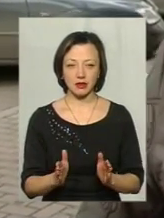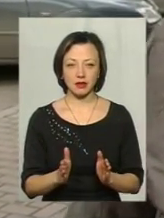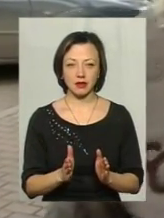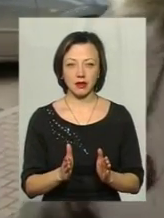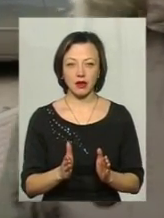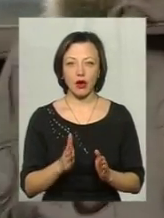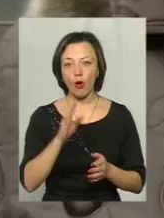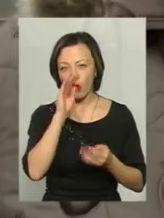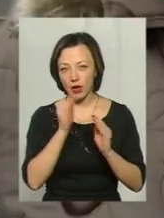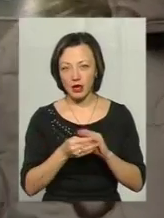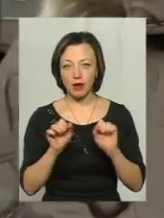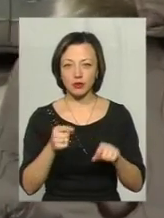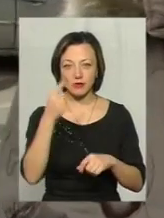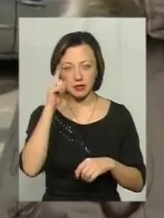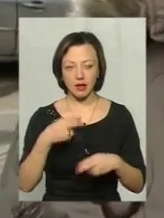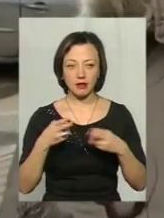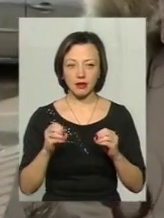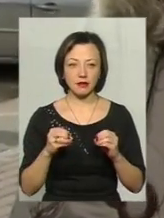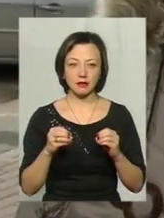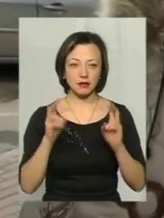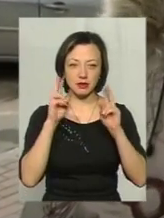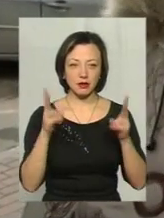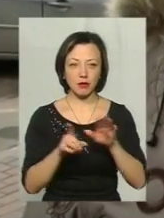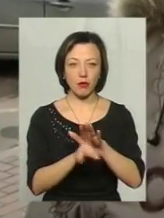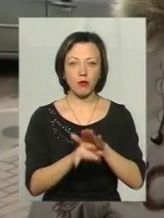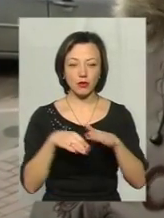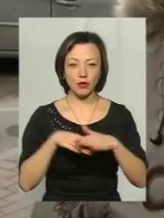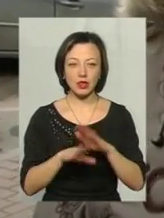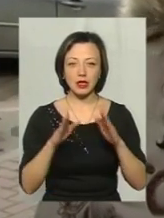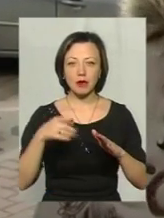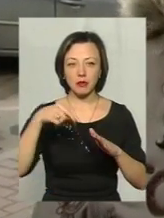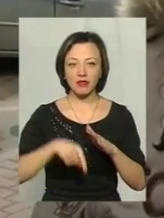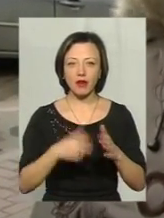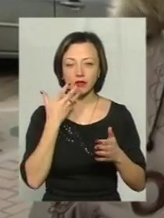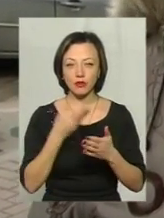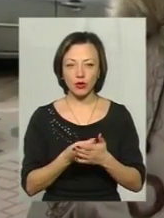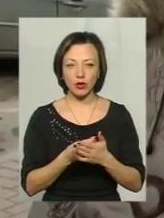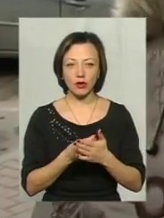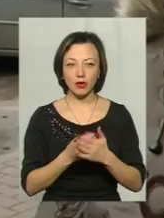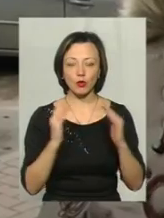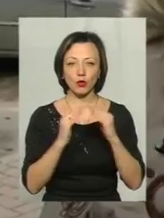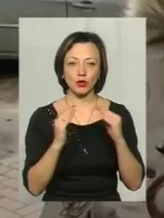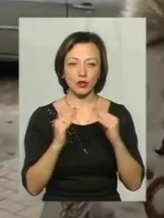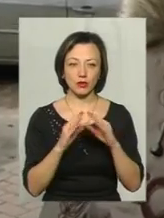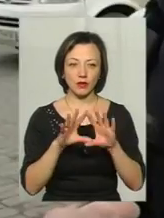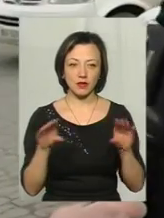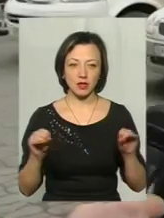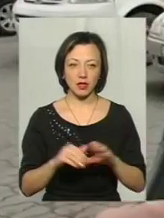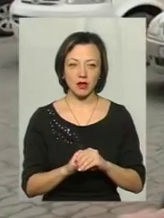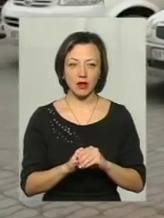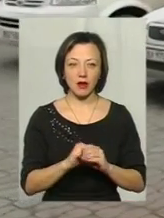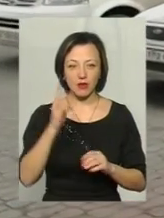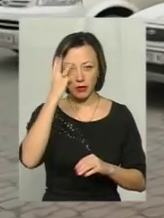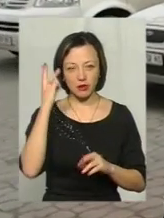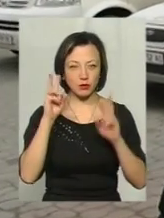десь якесь укриття, можливо, знаєте, де якесь бомбосховище. Тільки підвал в своєму будинку і все. В Хмельницькому не